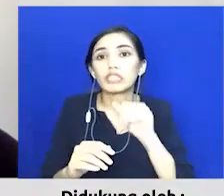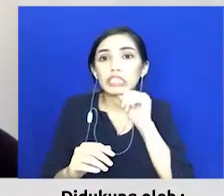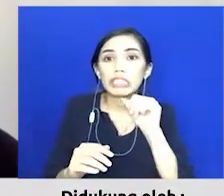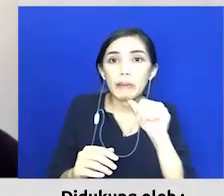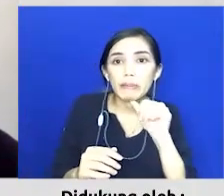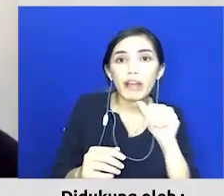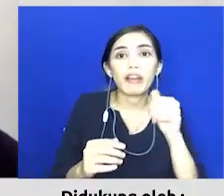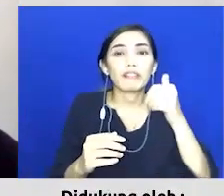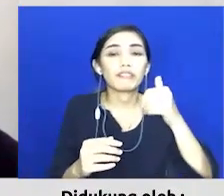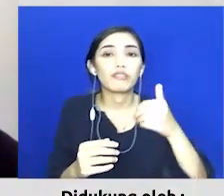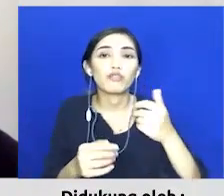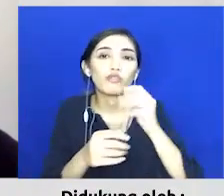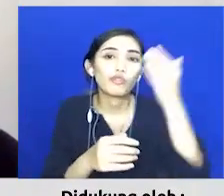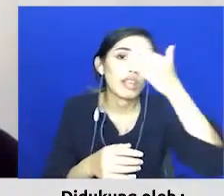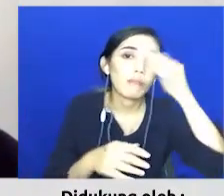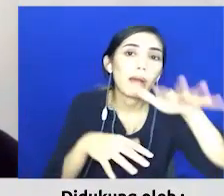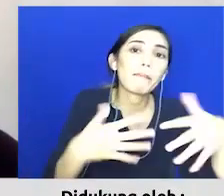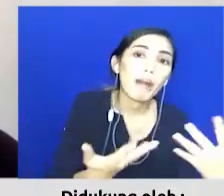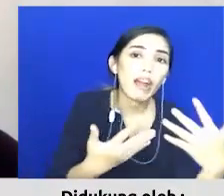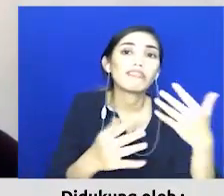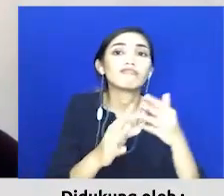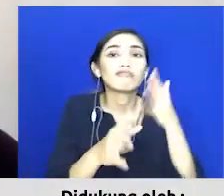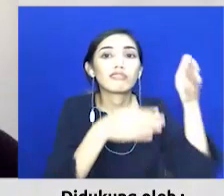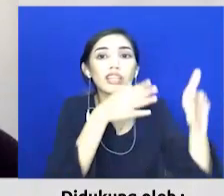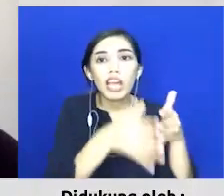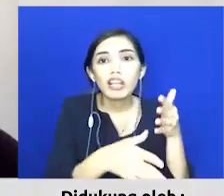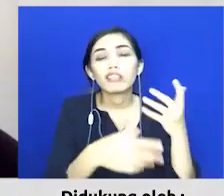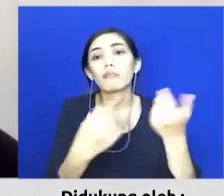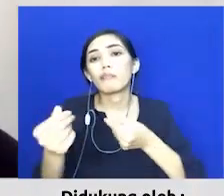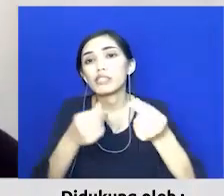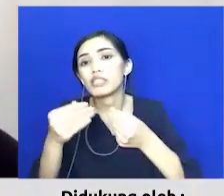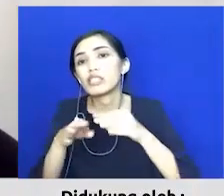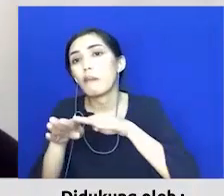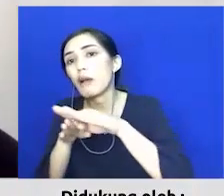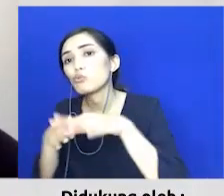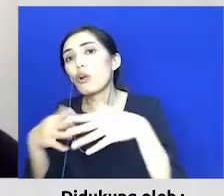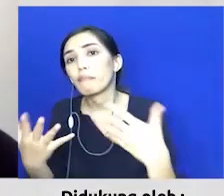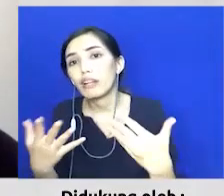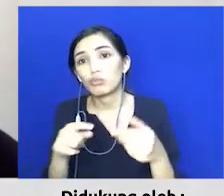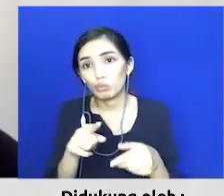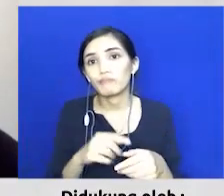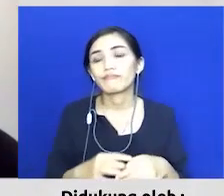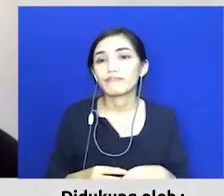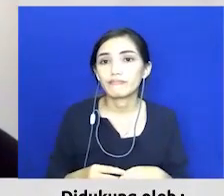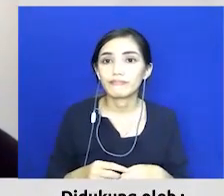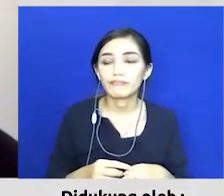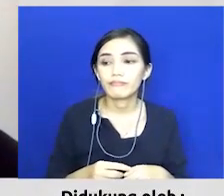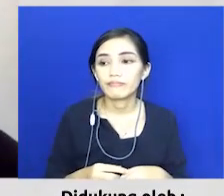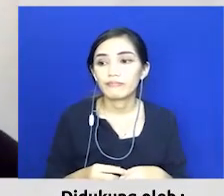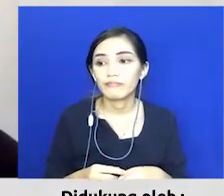Yeah. Apa industri itu berapa? Dari skop besar-besar jadi kecil-kecil kemudian ya. Datang lagi internet atau